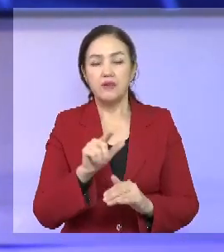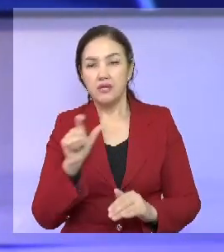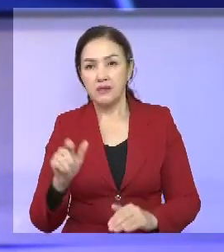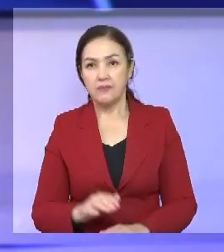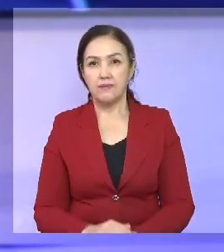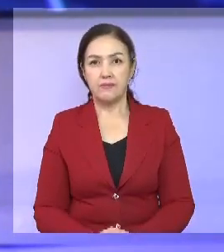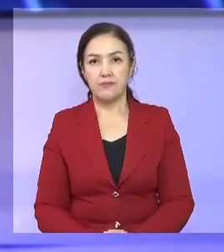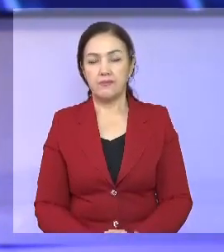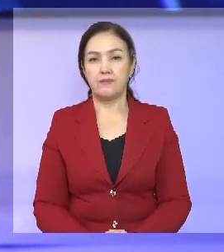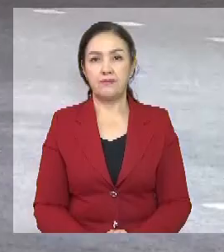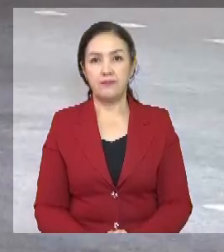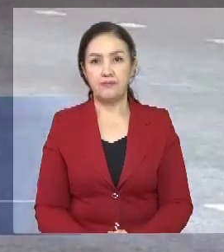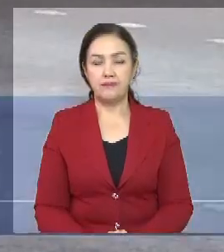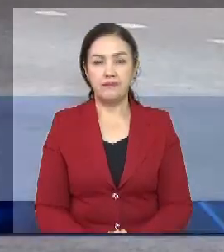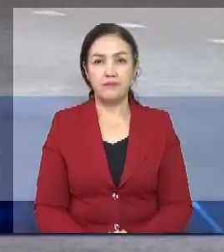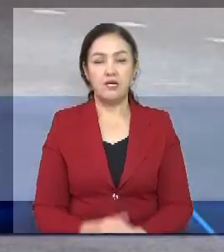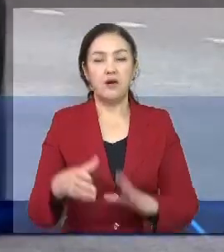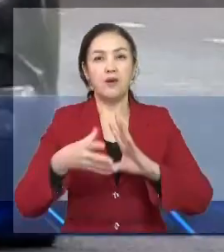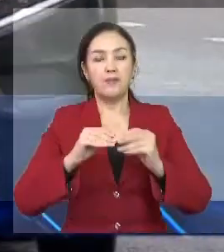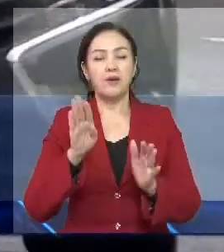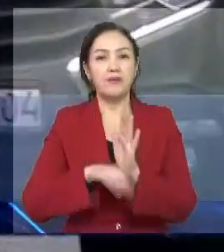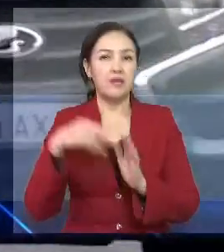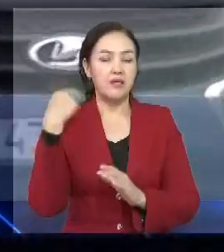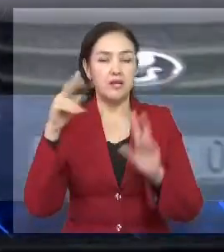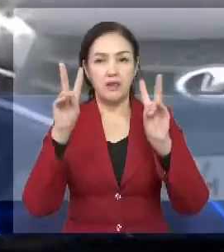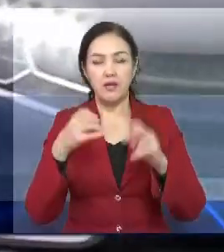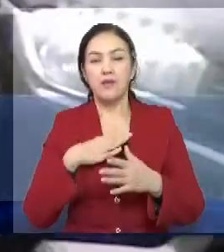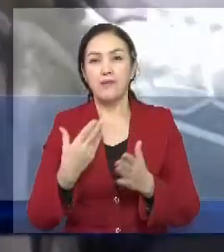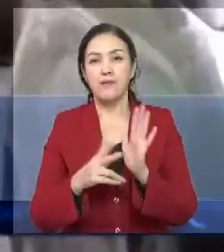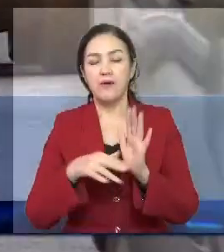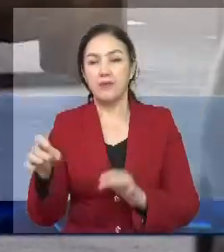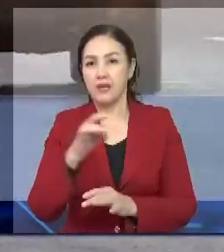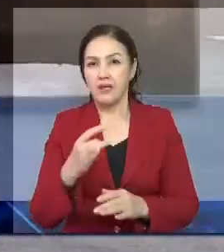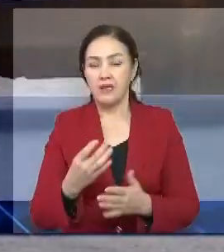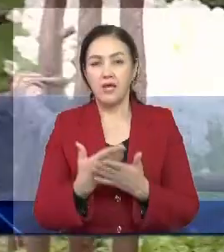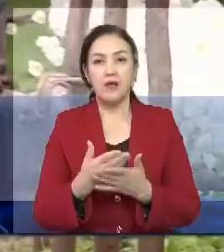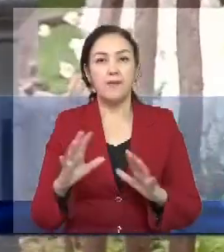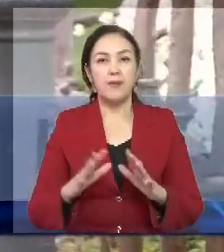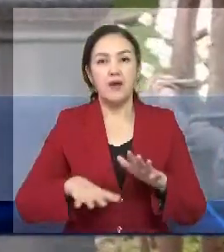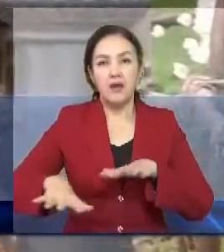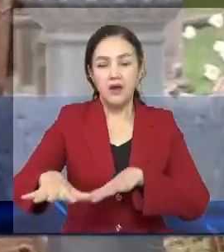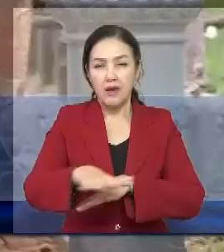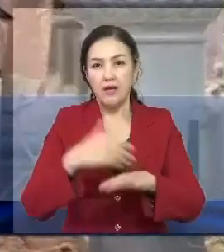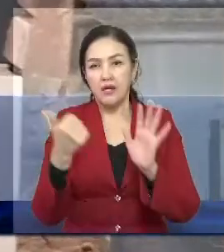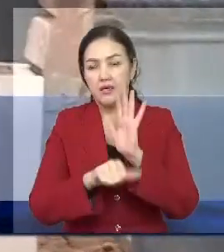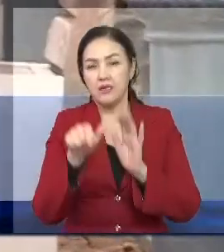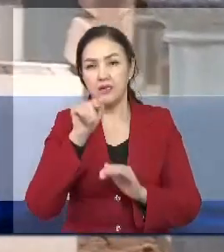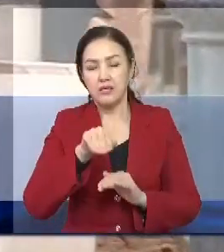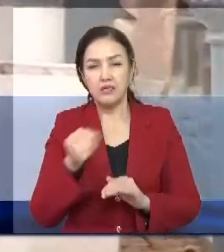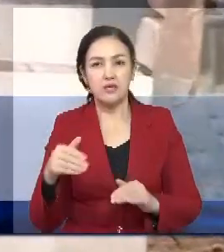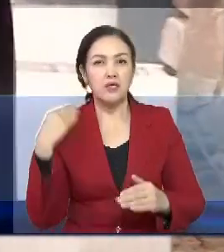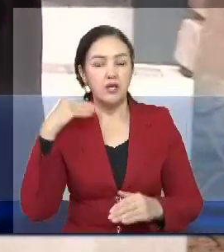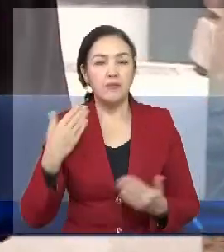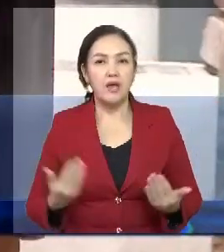человек. Проект «Общество без долгов» реализуется в 8 регионах страны с охватом 60 тысяч жителей –